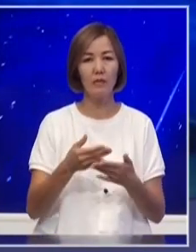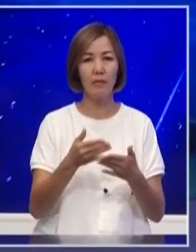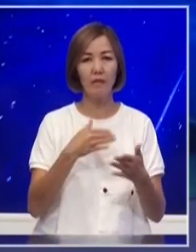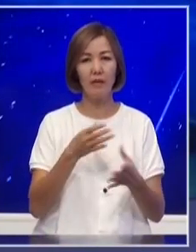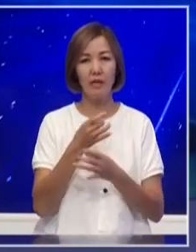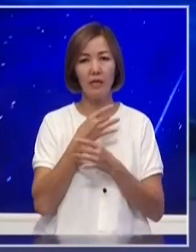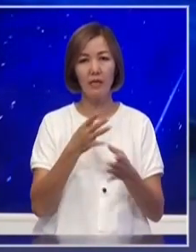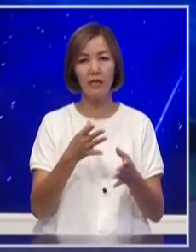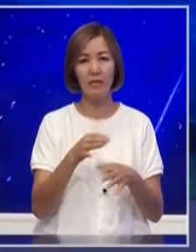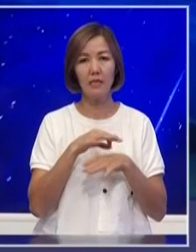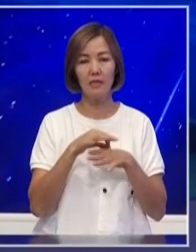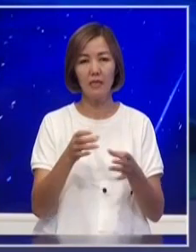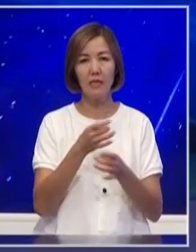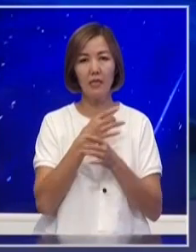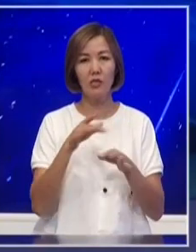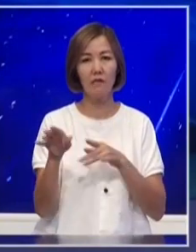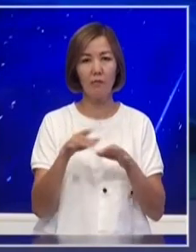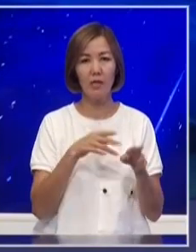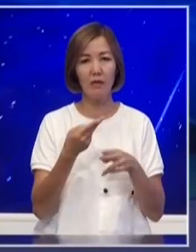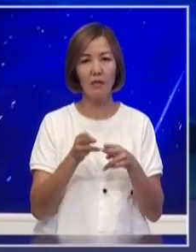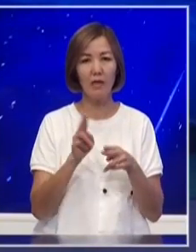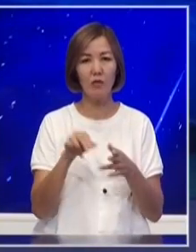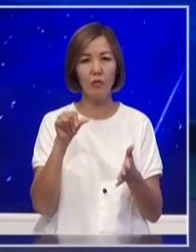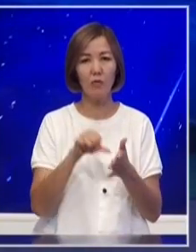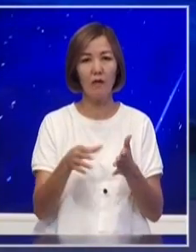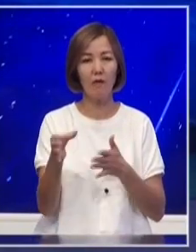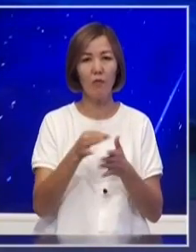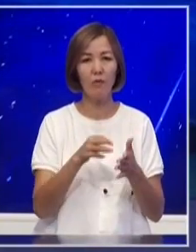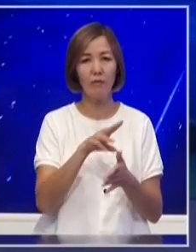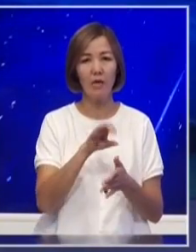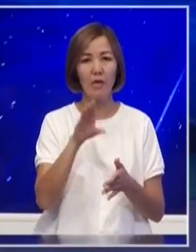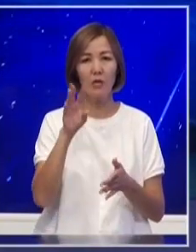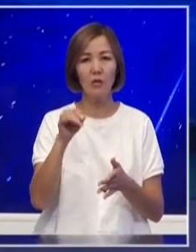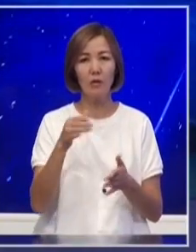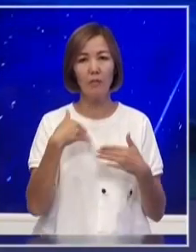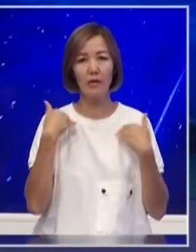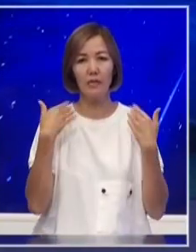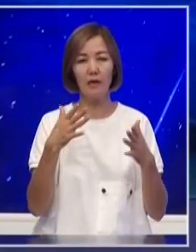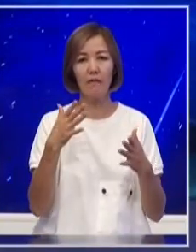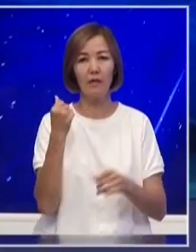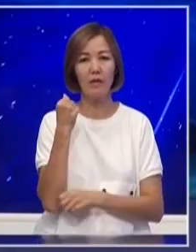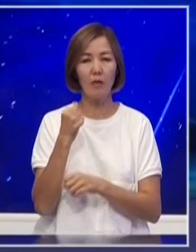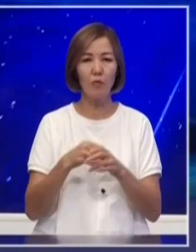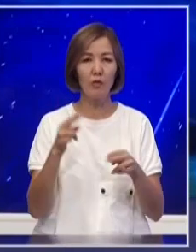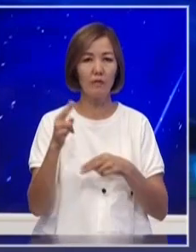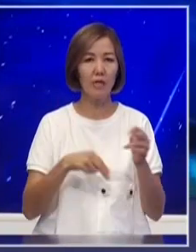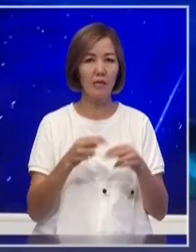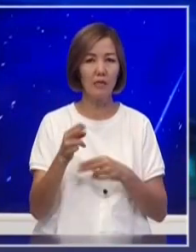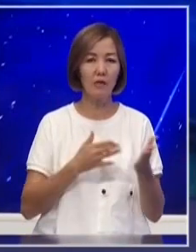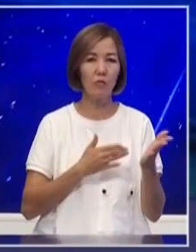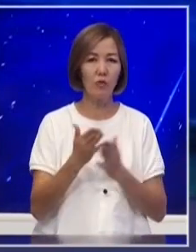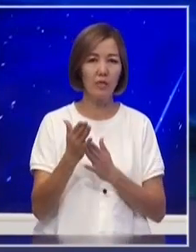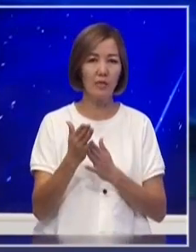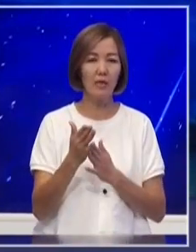в преддверии этой даты состоялось торжественное мероприятие, на котором глава области Марат Султангазиев поздравил работников